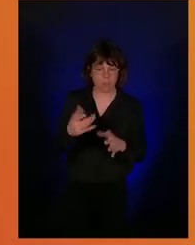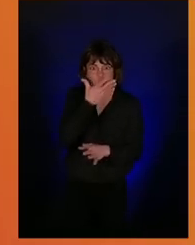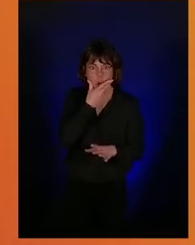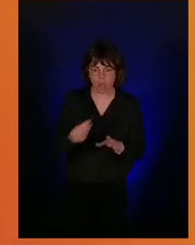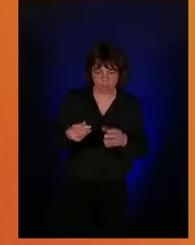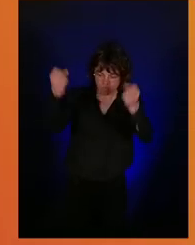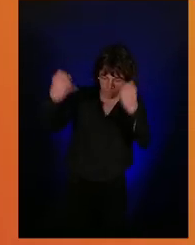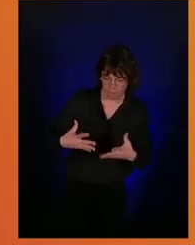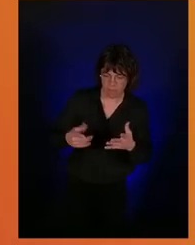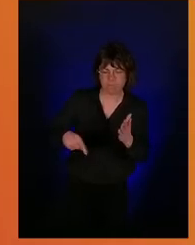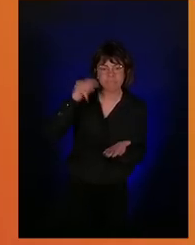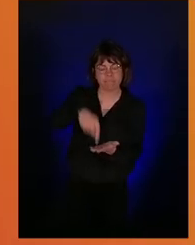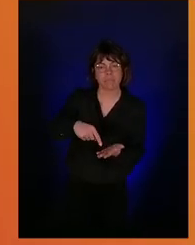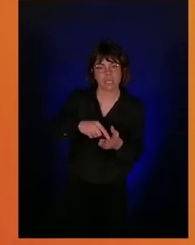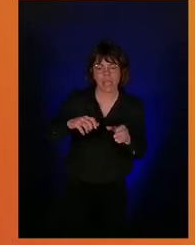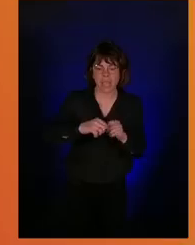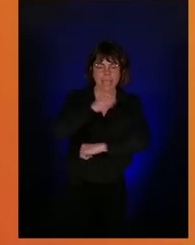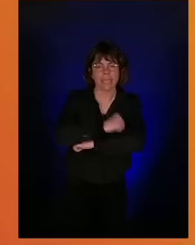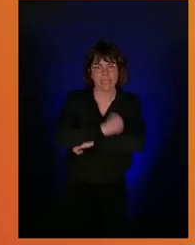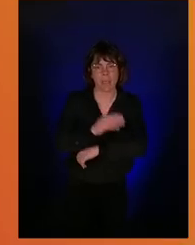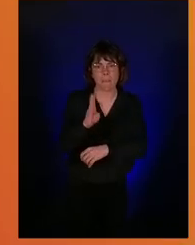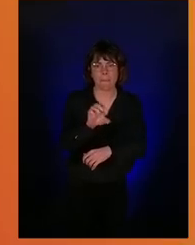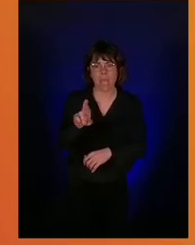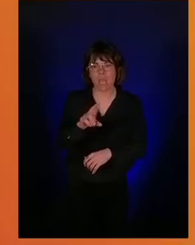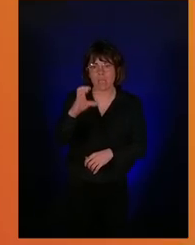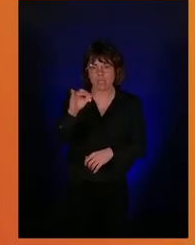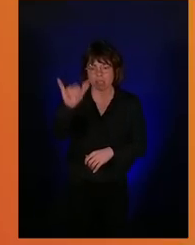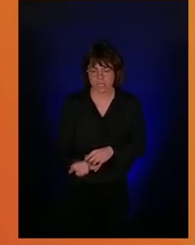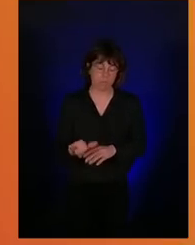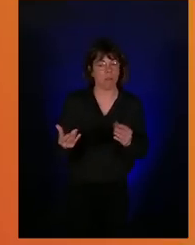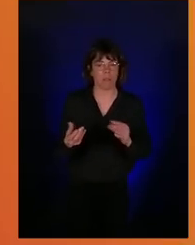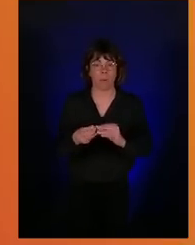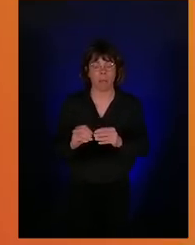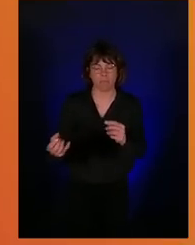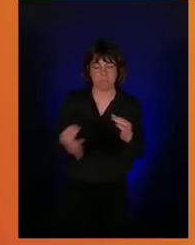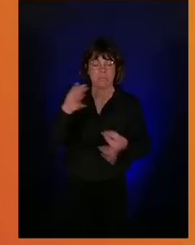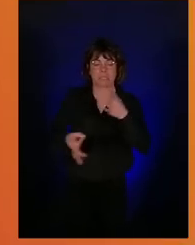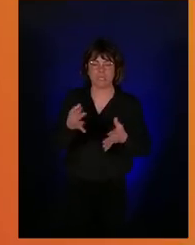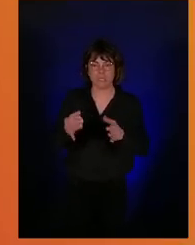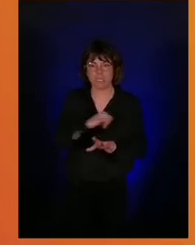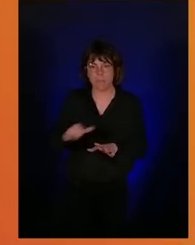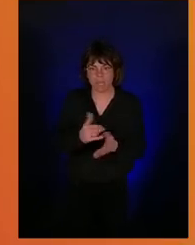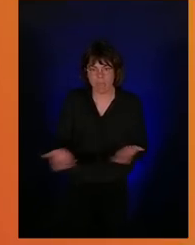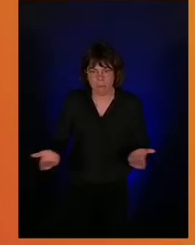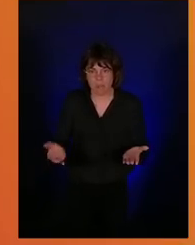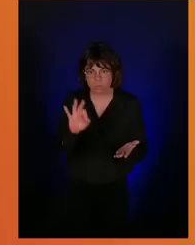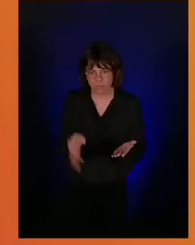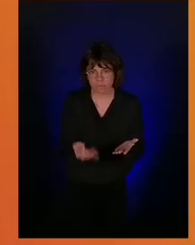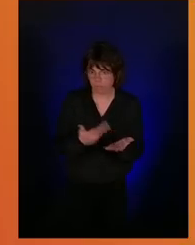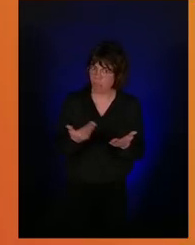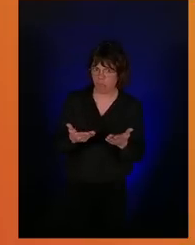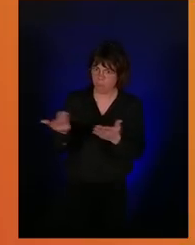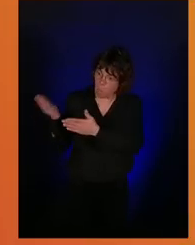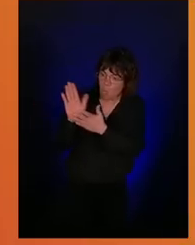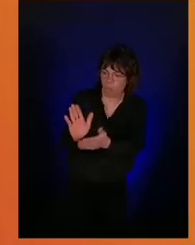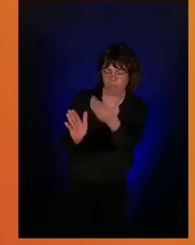faite à Bercy, sur les quais de Bercy. Alors on en a pris plein de cornets parce que c'était avec le collectif Plus Jamais Ça. Je suis désolé, ça nous a donné une belle dimension, ça a